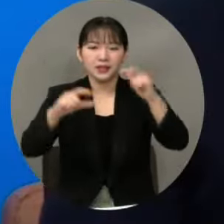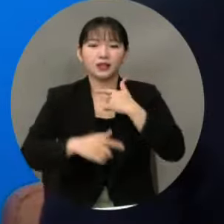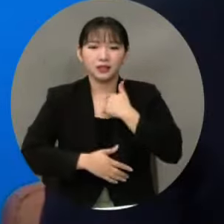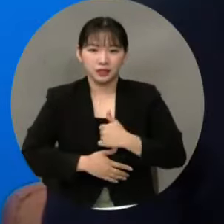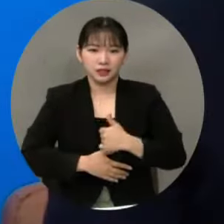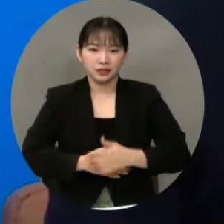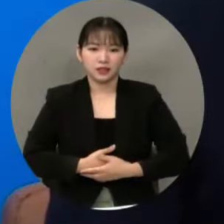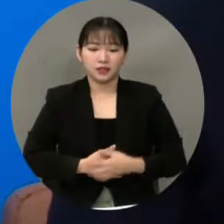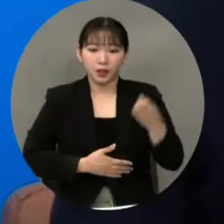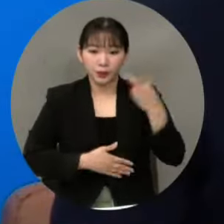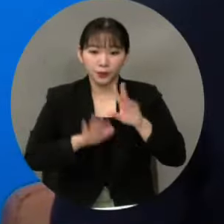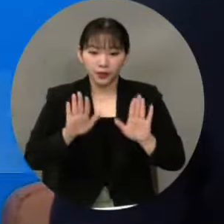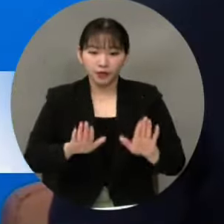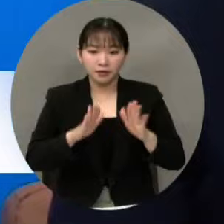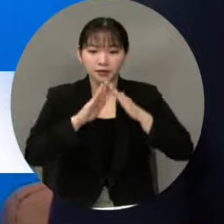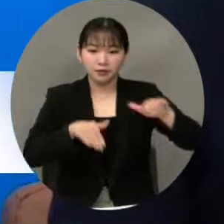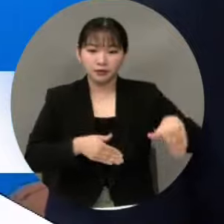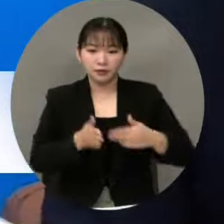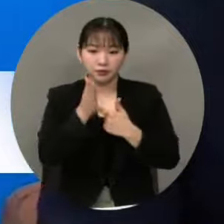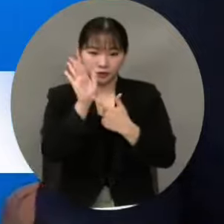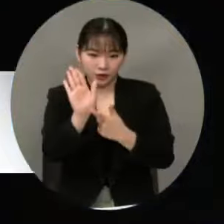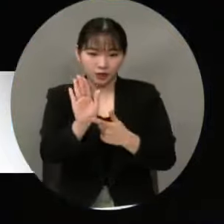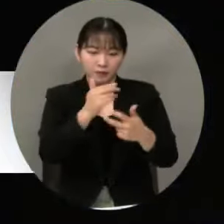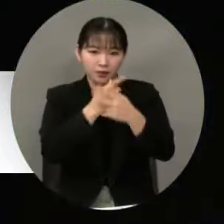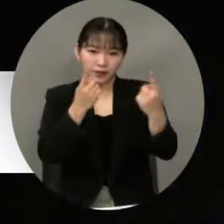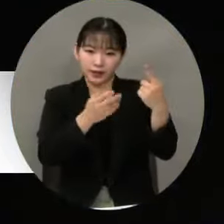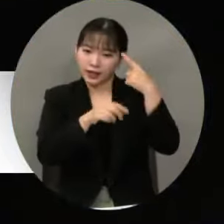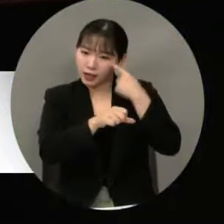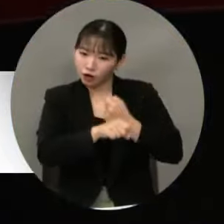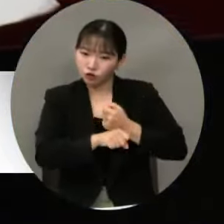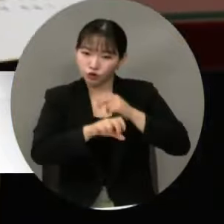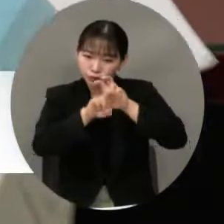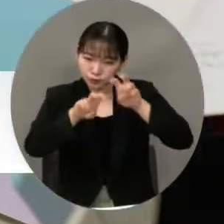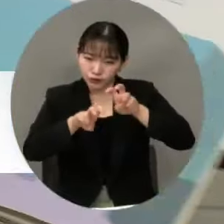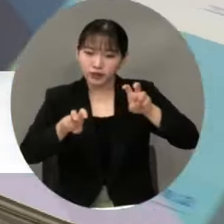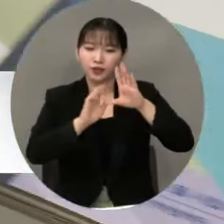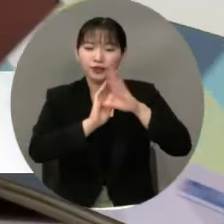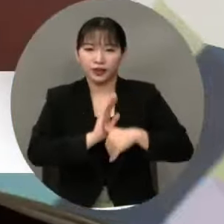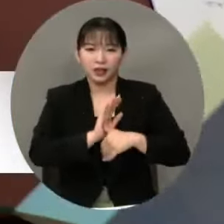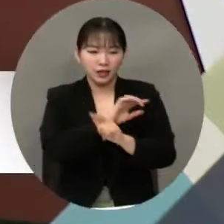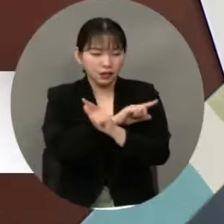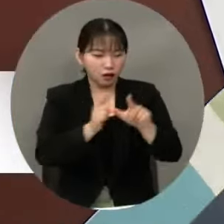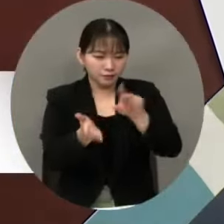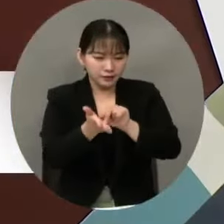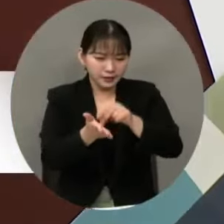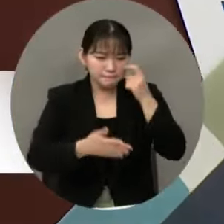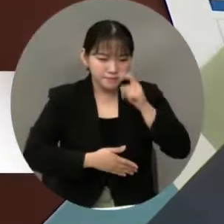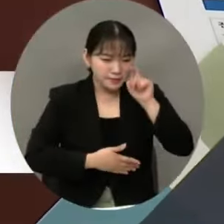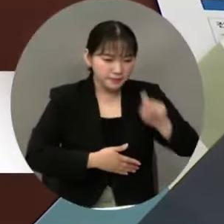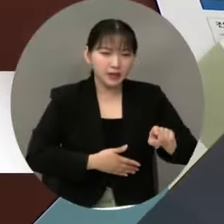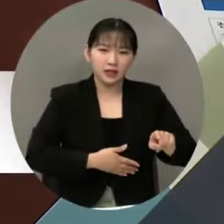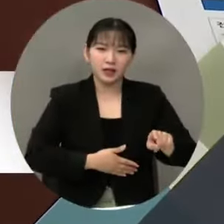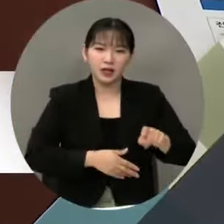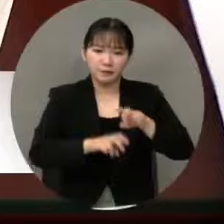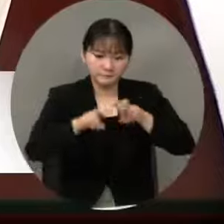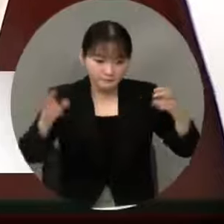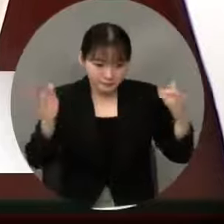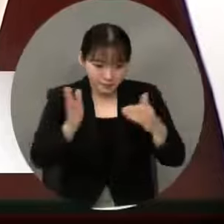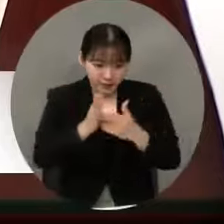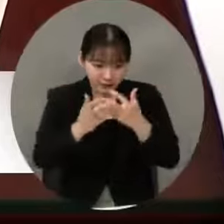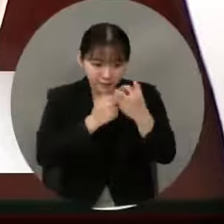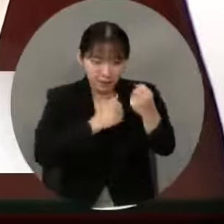선언했습니다. 또 이번에 전라남도가 공개한 의대 용역 분석 과정에서 여러 문제점이 발견됐다며 분석이 끝나는